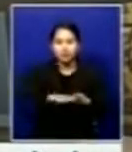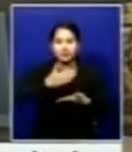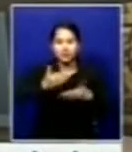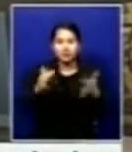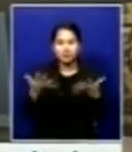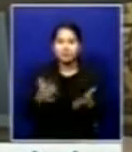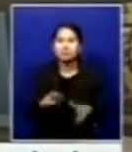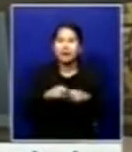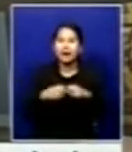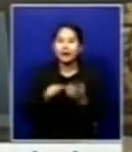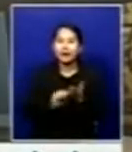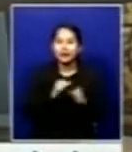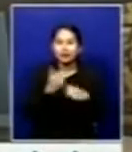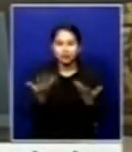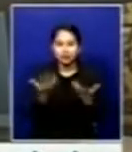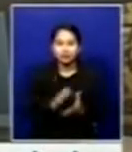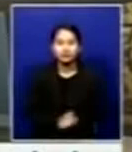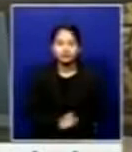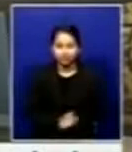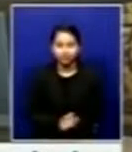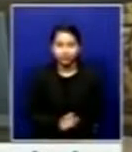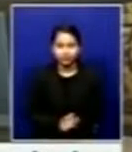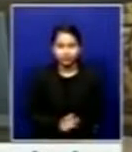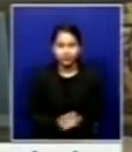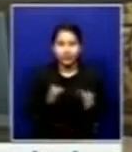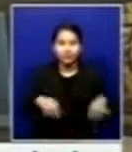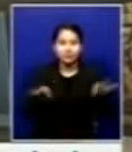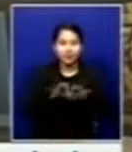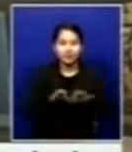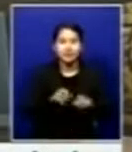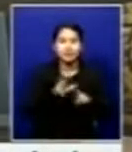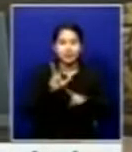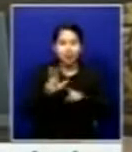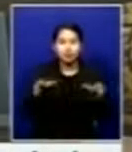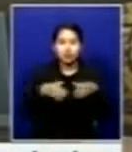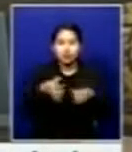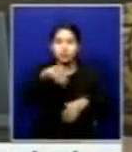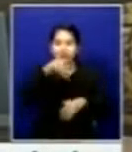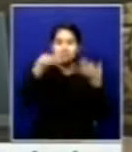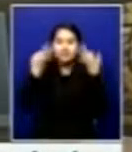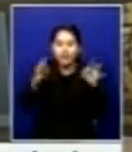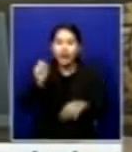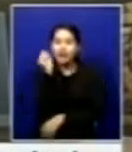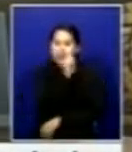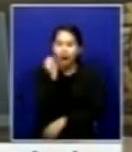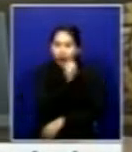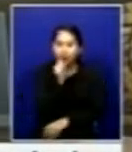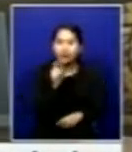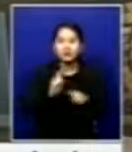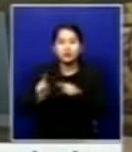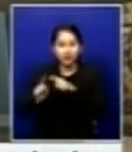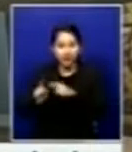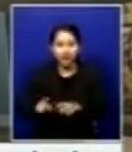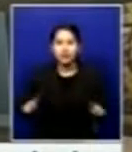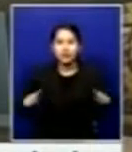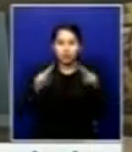ต้องแก้อย่างไรและที่สำคัญครับกลุ่มอาชีพต่างๆเช่นเป็นอาชีพอิสระกลุ่มนักร้องนักดนตรีนะครับกระทรวงวัฒน